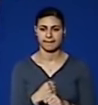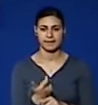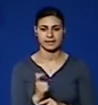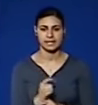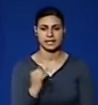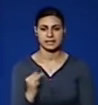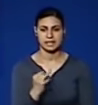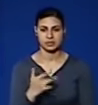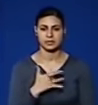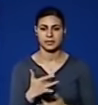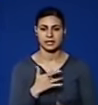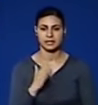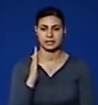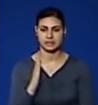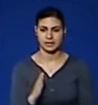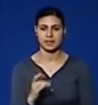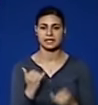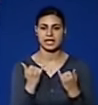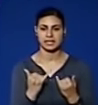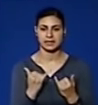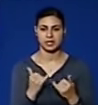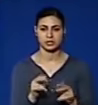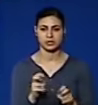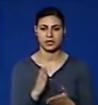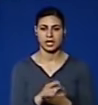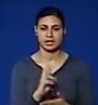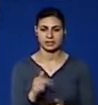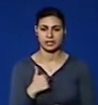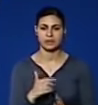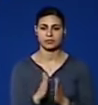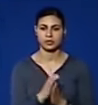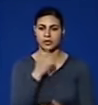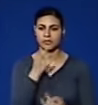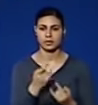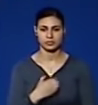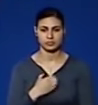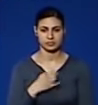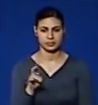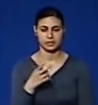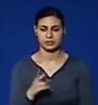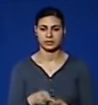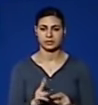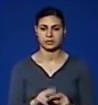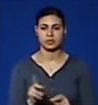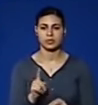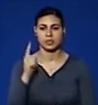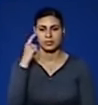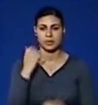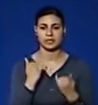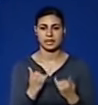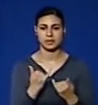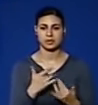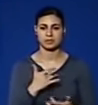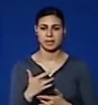ძალიან საინტერესო სპექტაკლი დაიდგმევა, თანამედროვე სპექტაკლია და თქო მაყურებელს, რომ ნუ შეშინდებიან, იმიტომ რომ ვფიქრობ, რომ